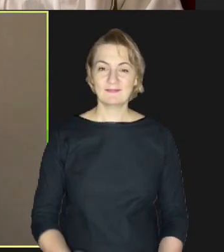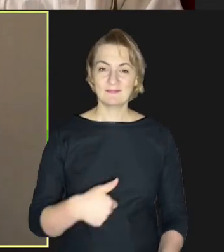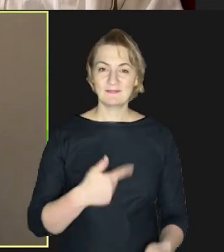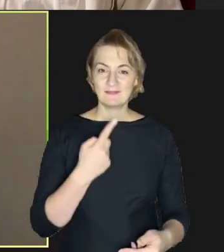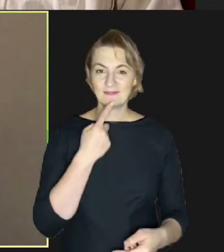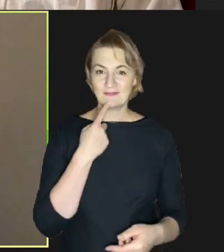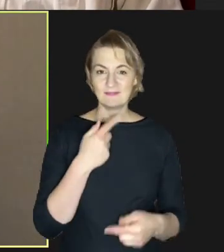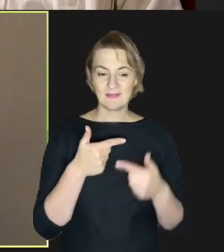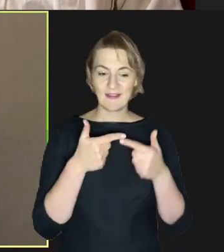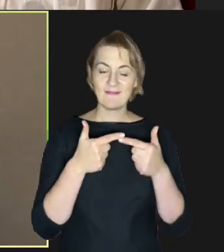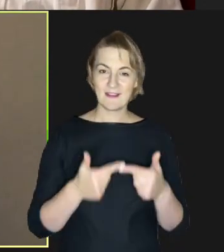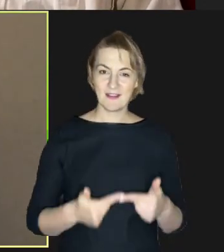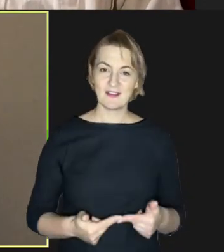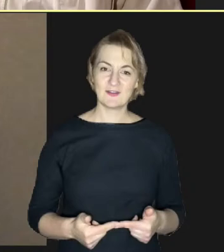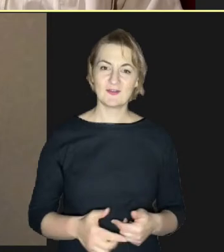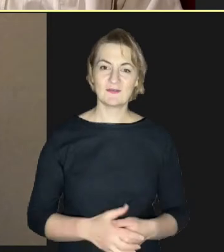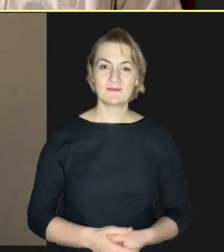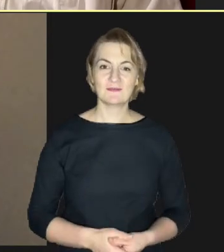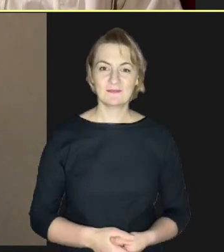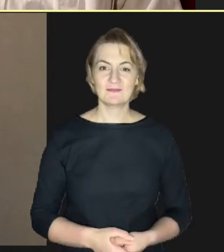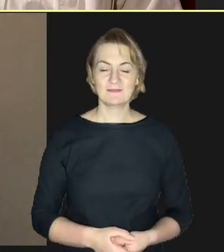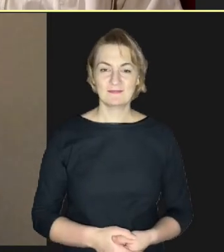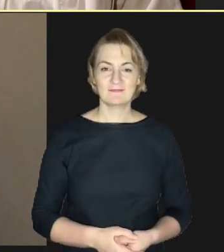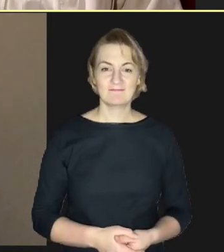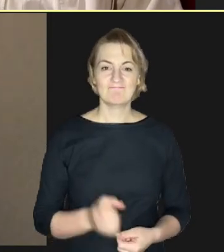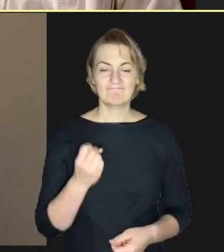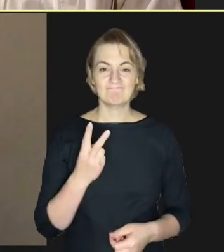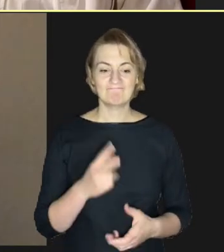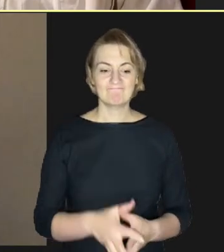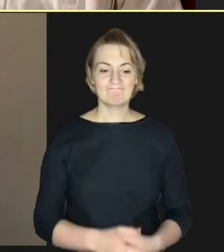Kaszmarskiego też jest za tym. Tak.